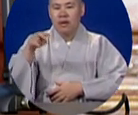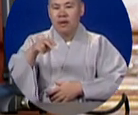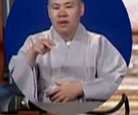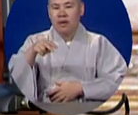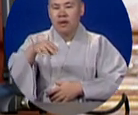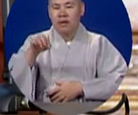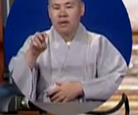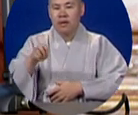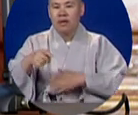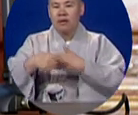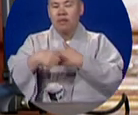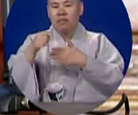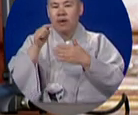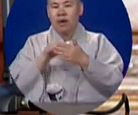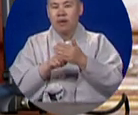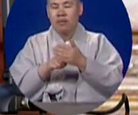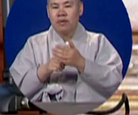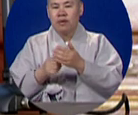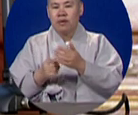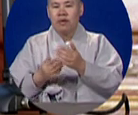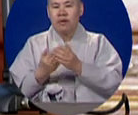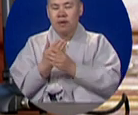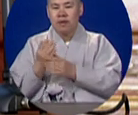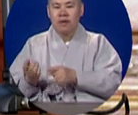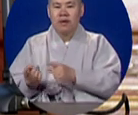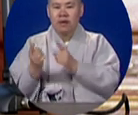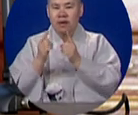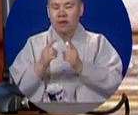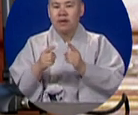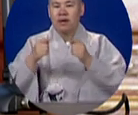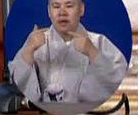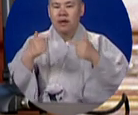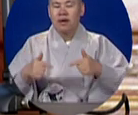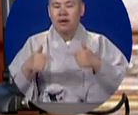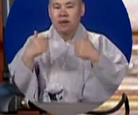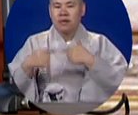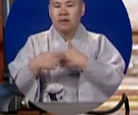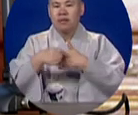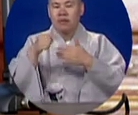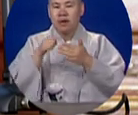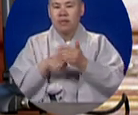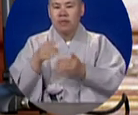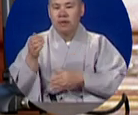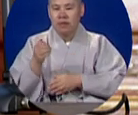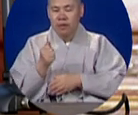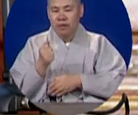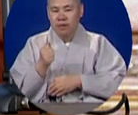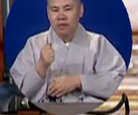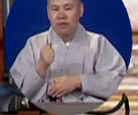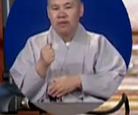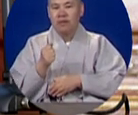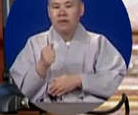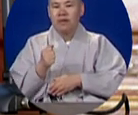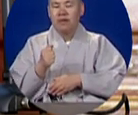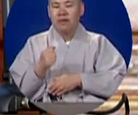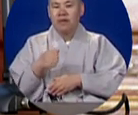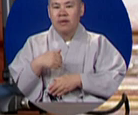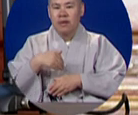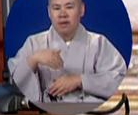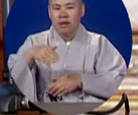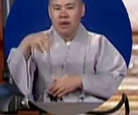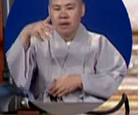마음을 일으킨다 항상 마음을 일으켜서 나아갈